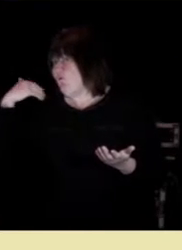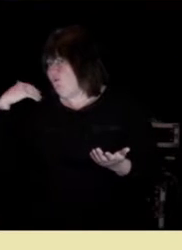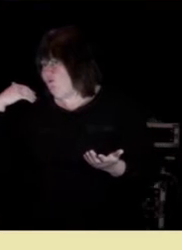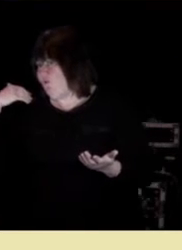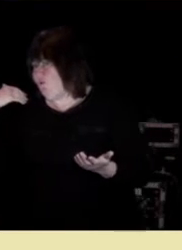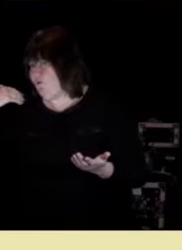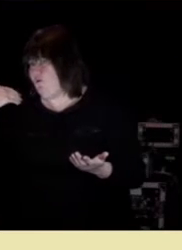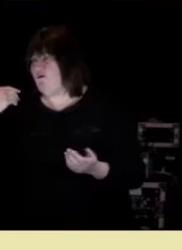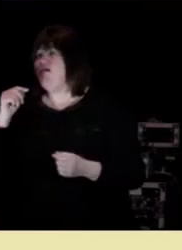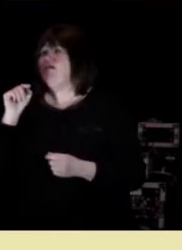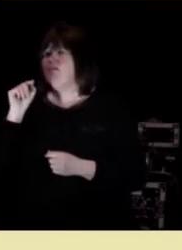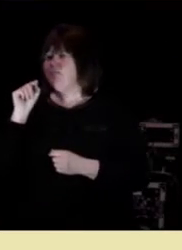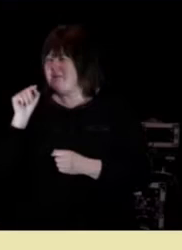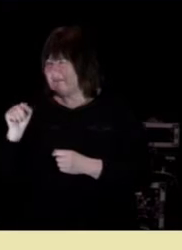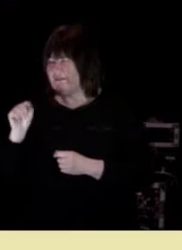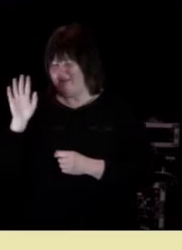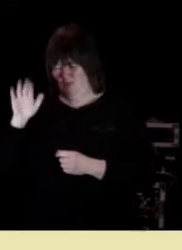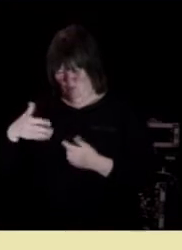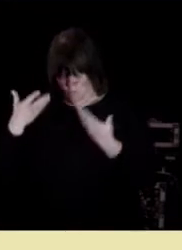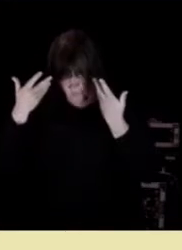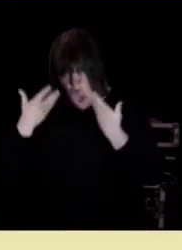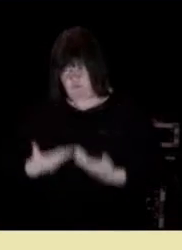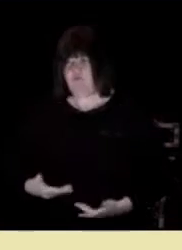men det som du er.